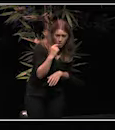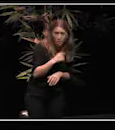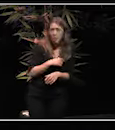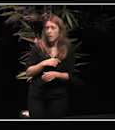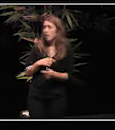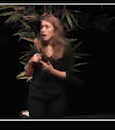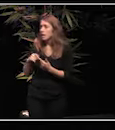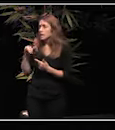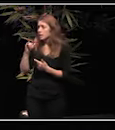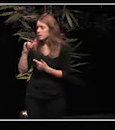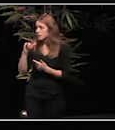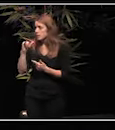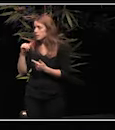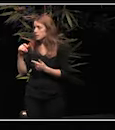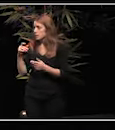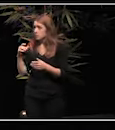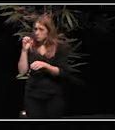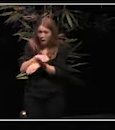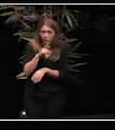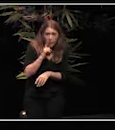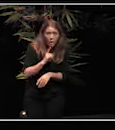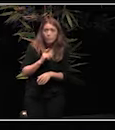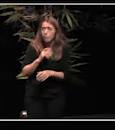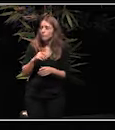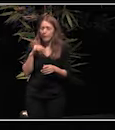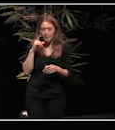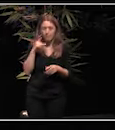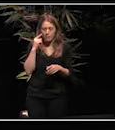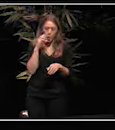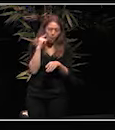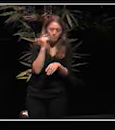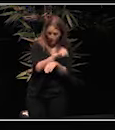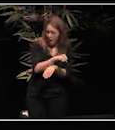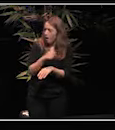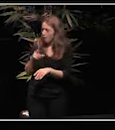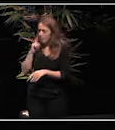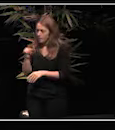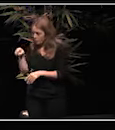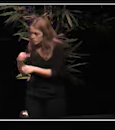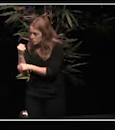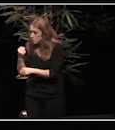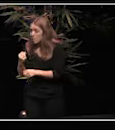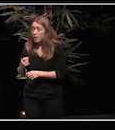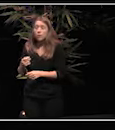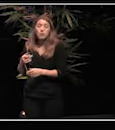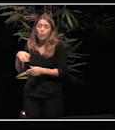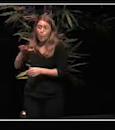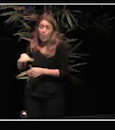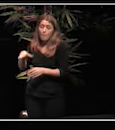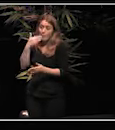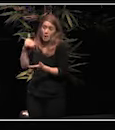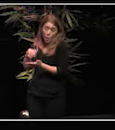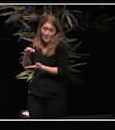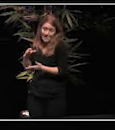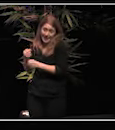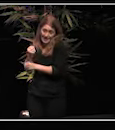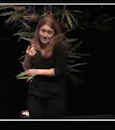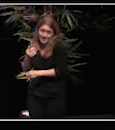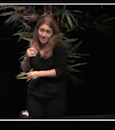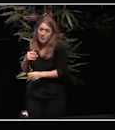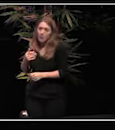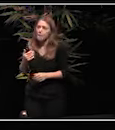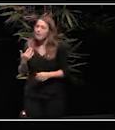Hawker a battu plus, voilà, on a pas mal d'exemples quand même de femmes. Donc est-ce que c'est simplement qu'elles, oui, elles étaient meilleures, forcément, si elles ont gagné, mais je crois que simplement elles étaient meilleures parce que